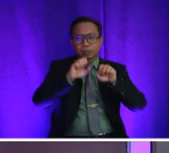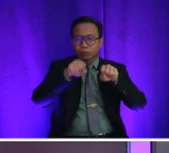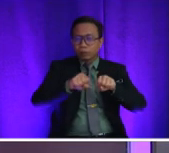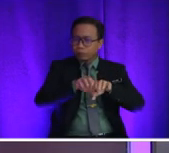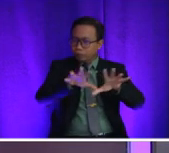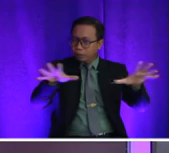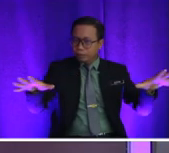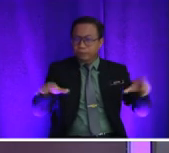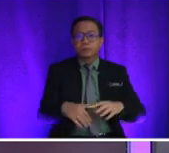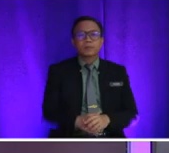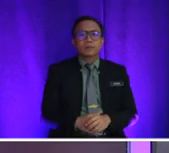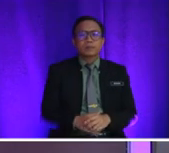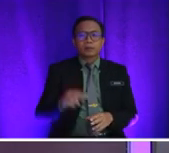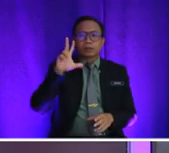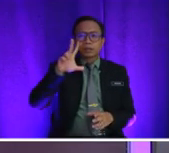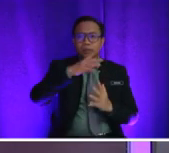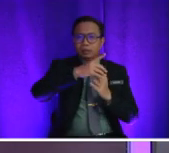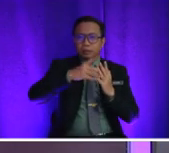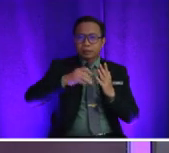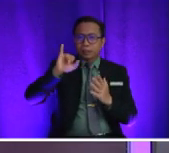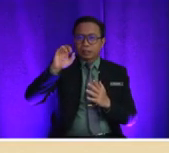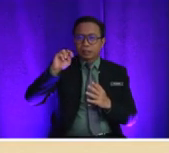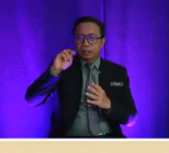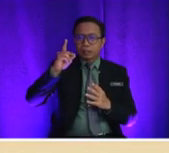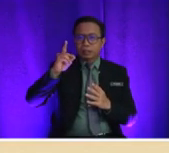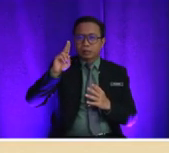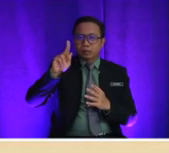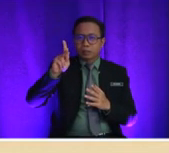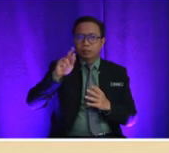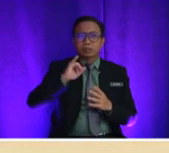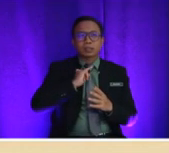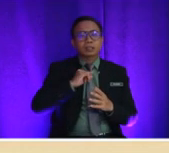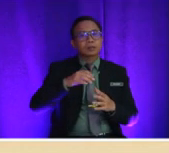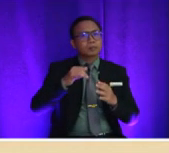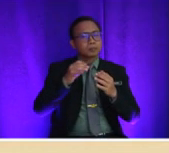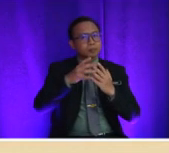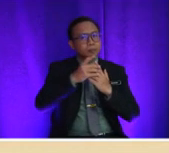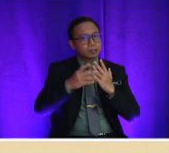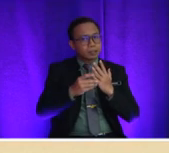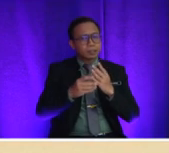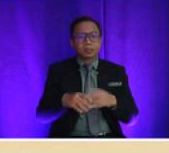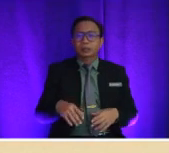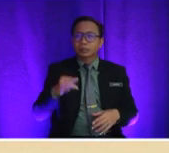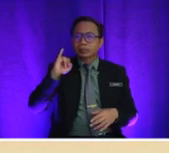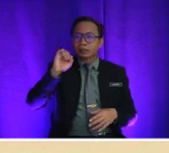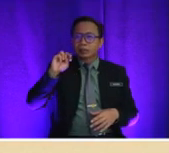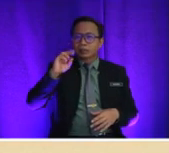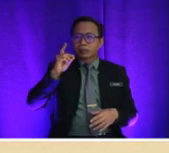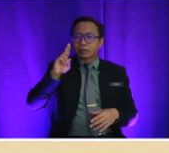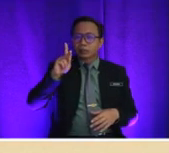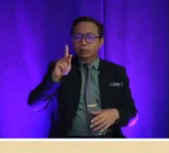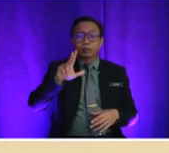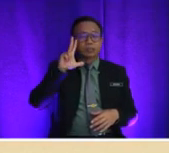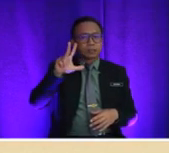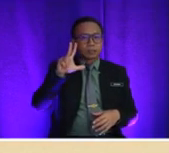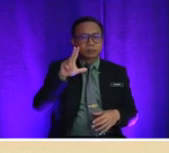yang ketiga pemilihan induk gambar sayur sedang memilih induk yang